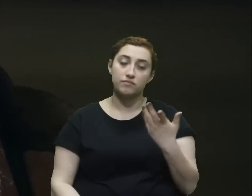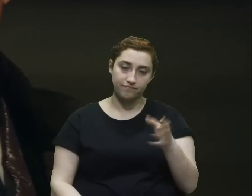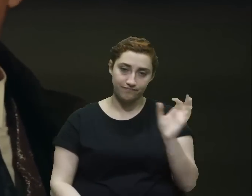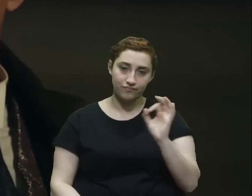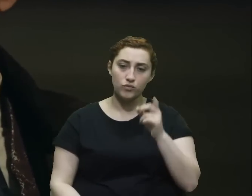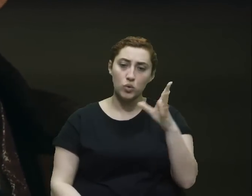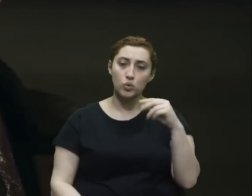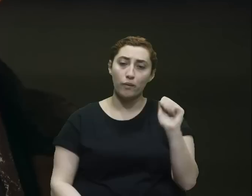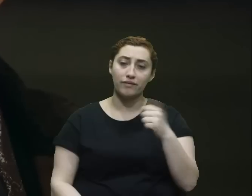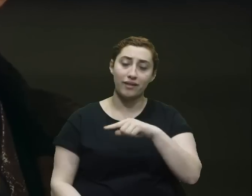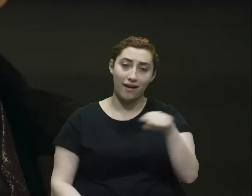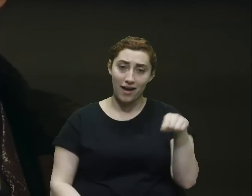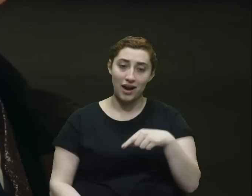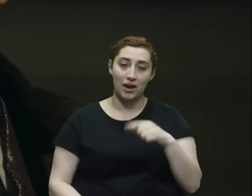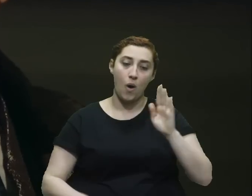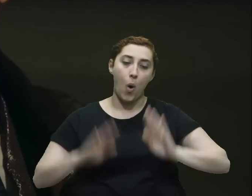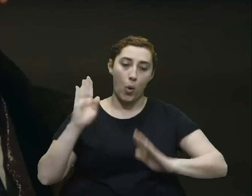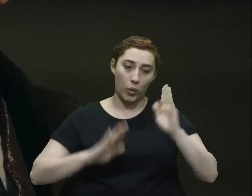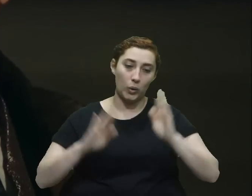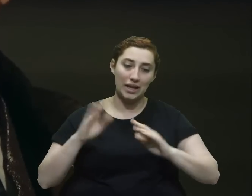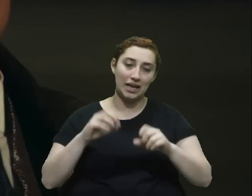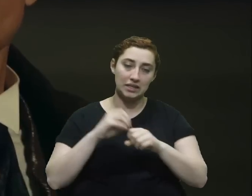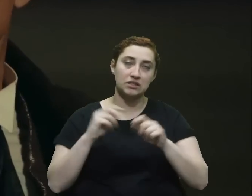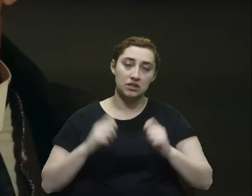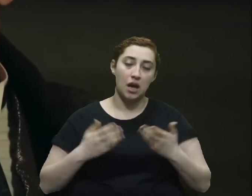Tabii o çok kıymetli oylarınızla.